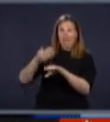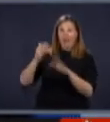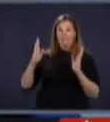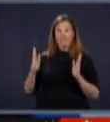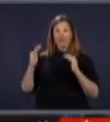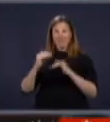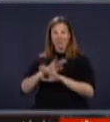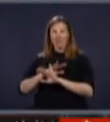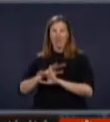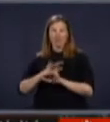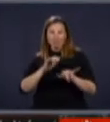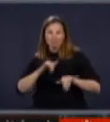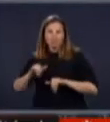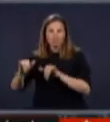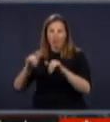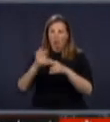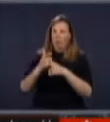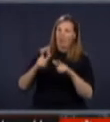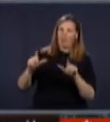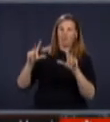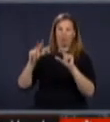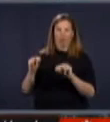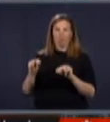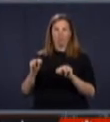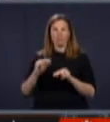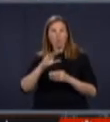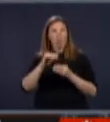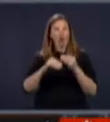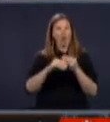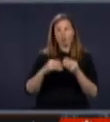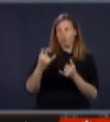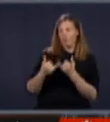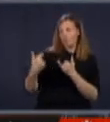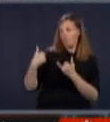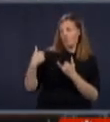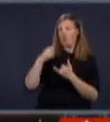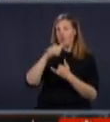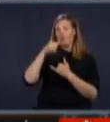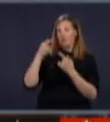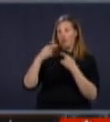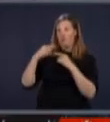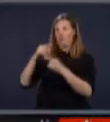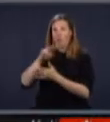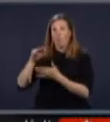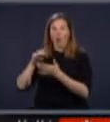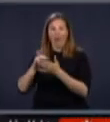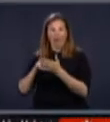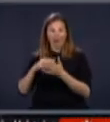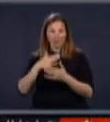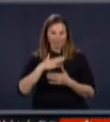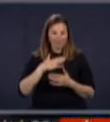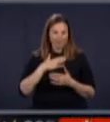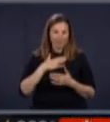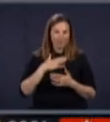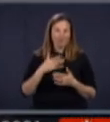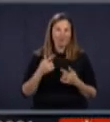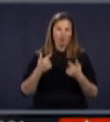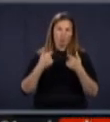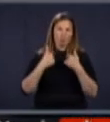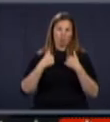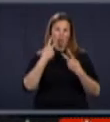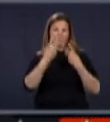Peut-être juste pour ajouter, là, effectivement, j'étais à Montréal en fin de semaine, hier. Je suis allé